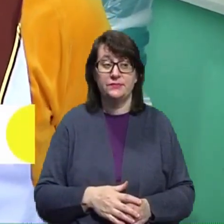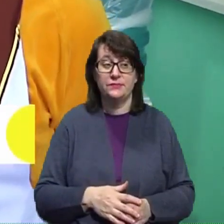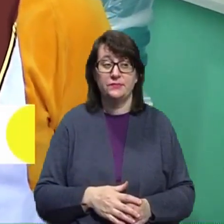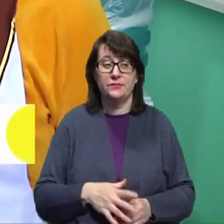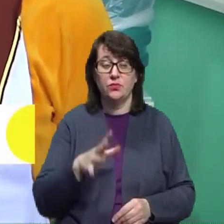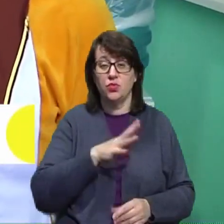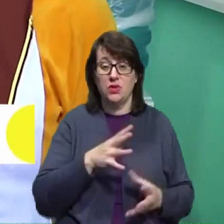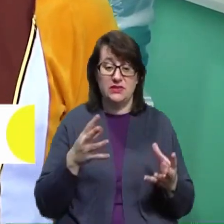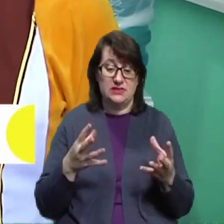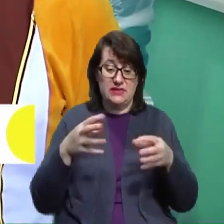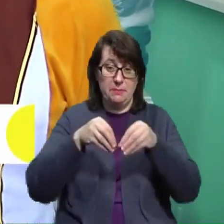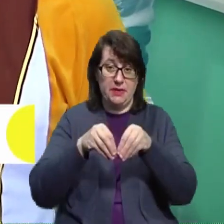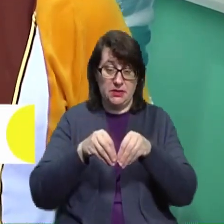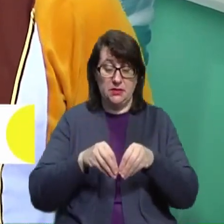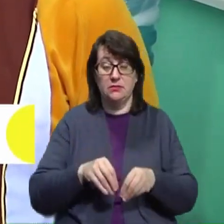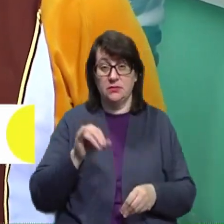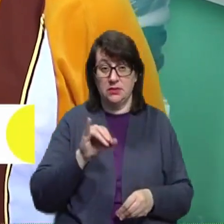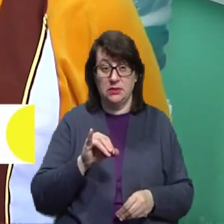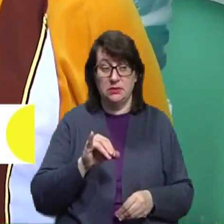зліпити, скажімо так,